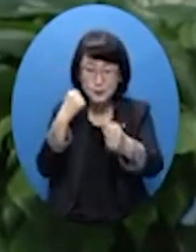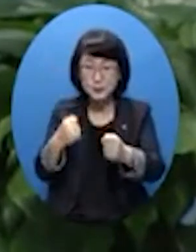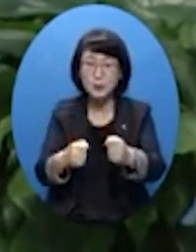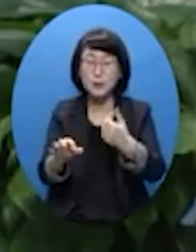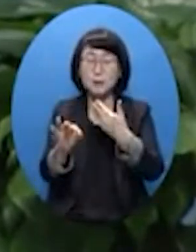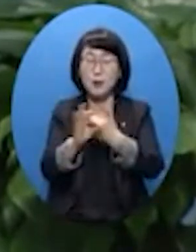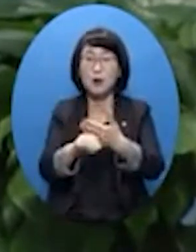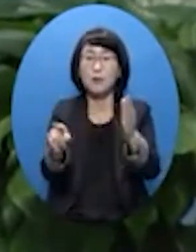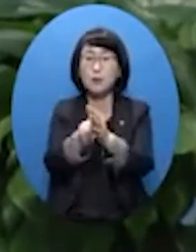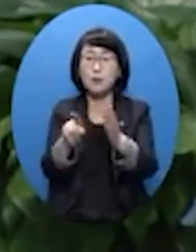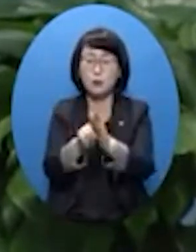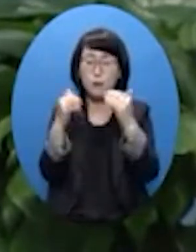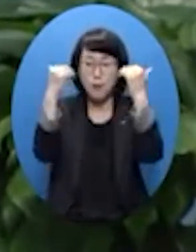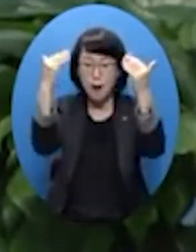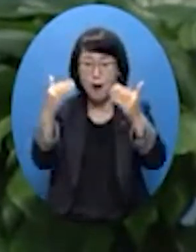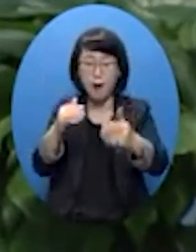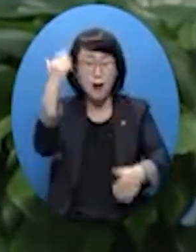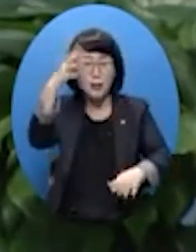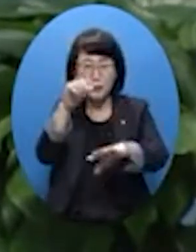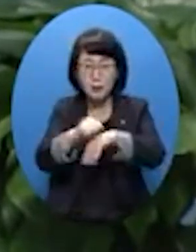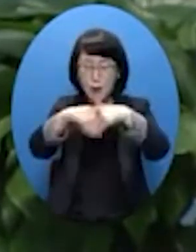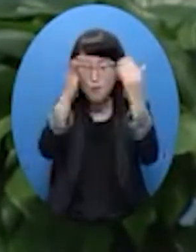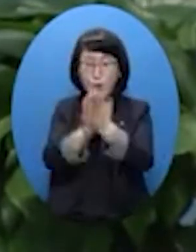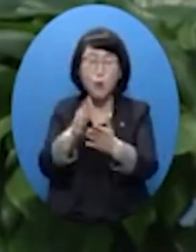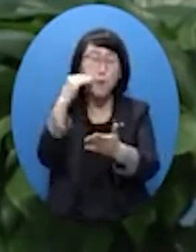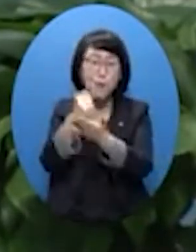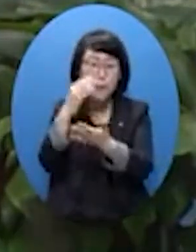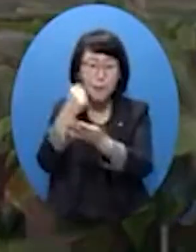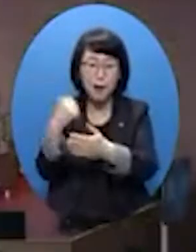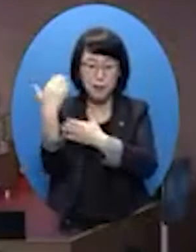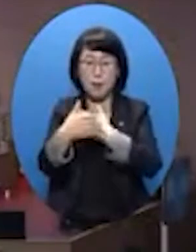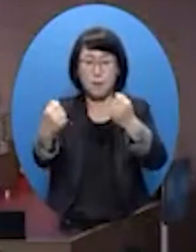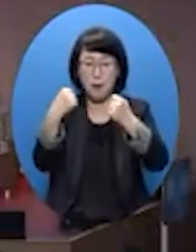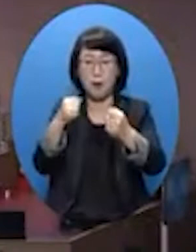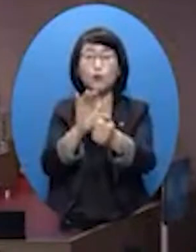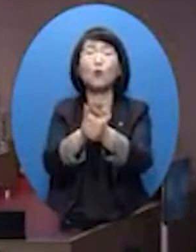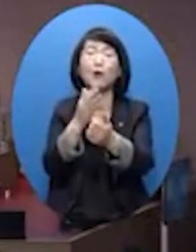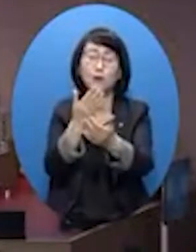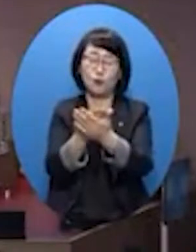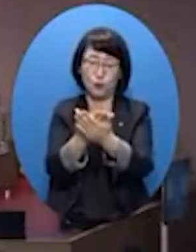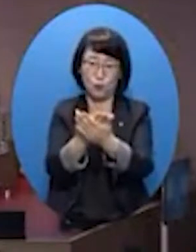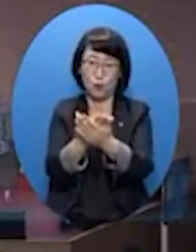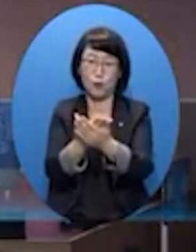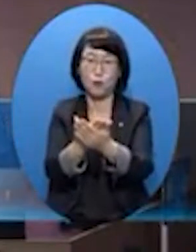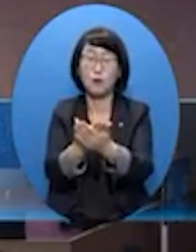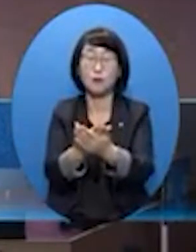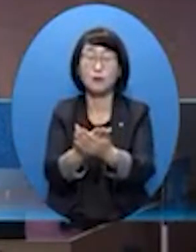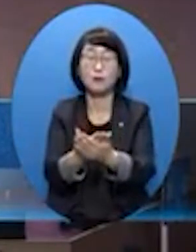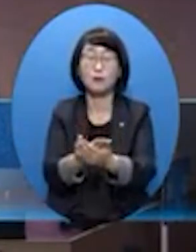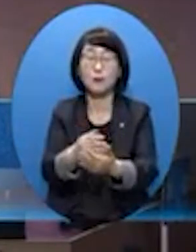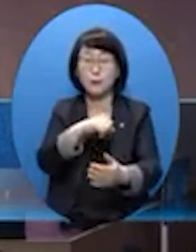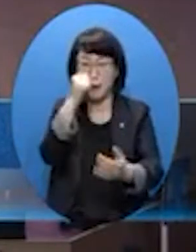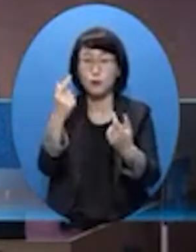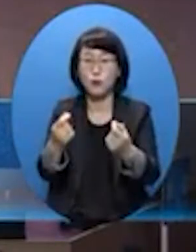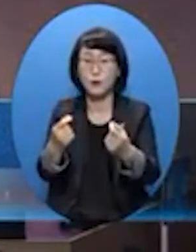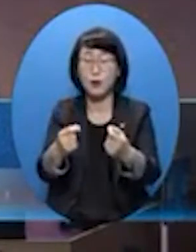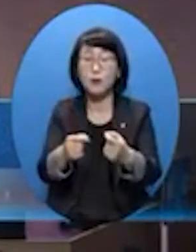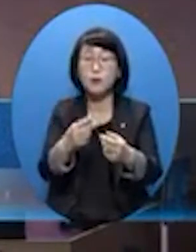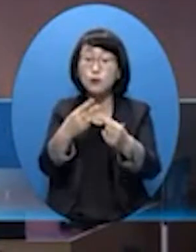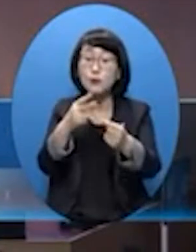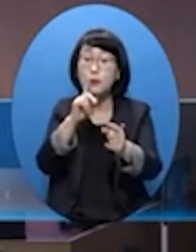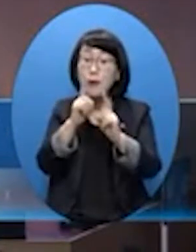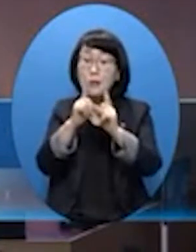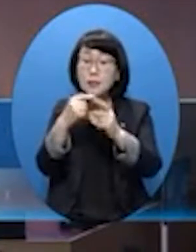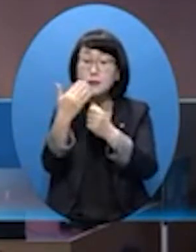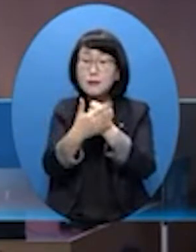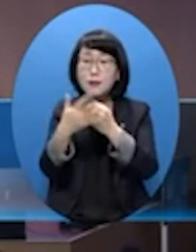때까지 범사가 잘되며 강건하게 되는 축복이 임하게 될 것입니다 툴 전의 광야 코를 통한 동안 픽 에서 말씀의